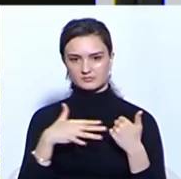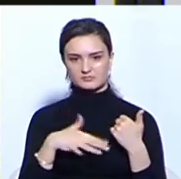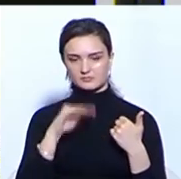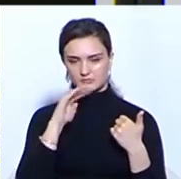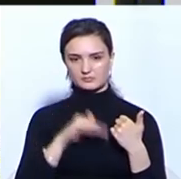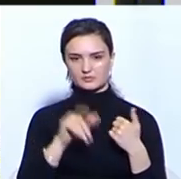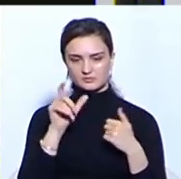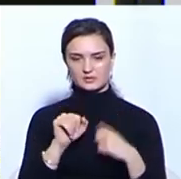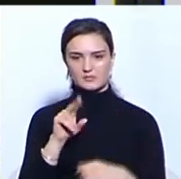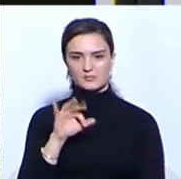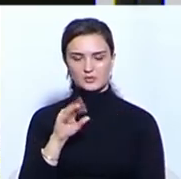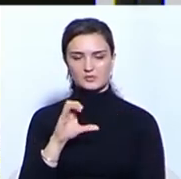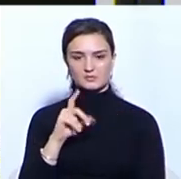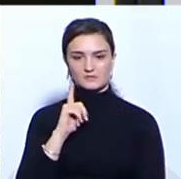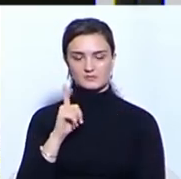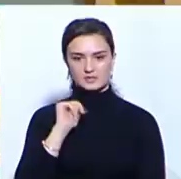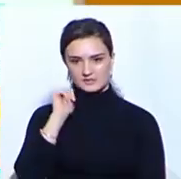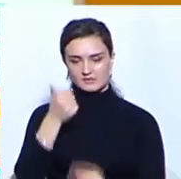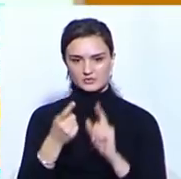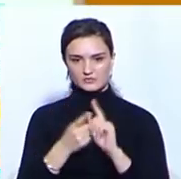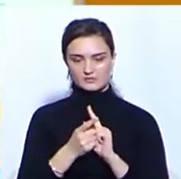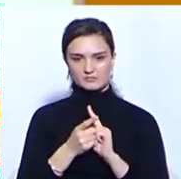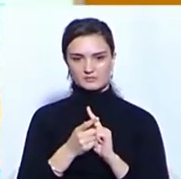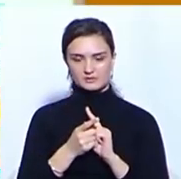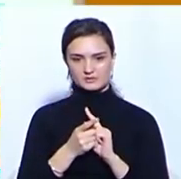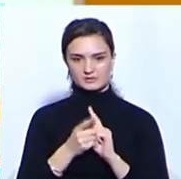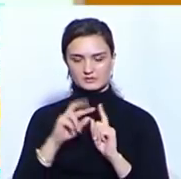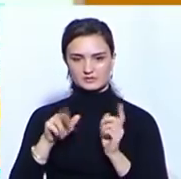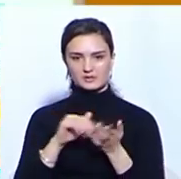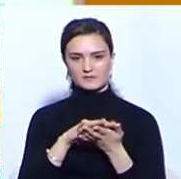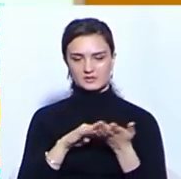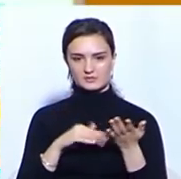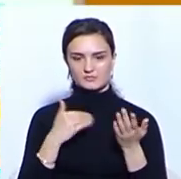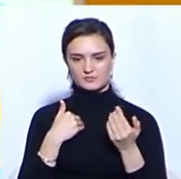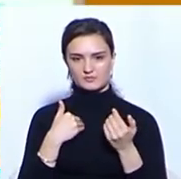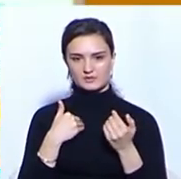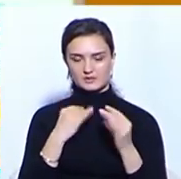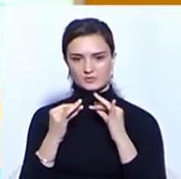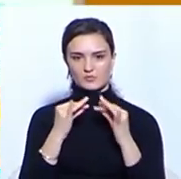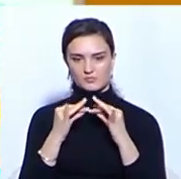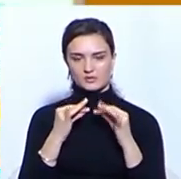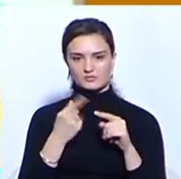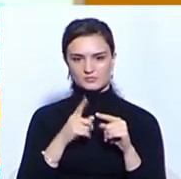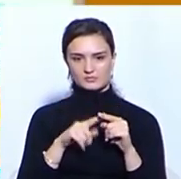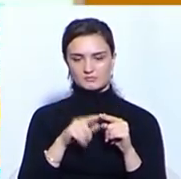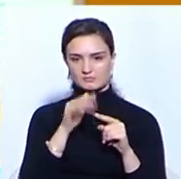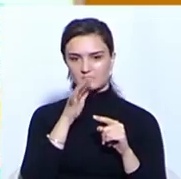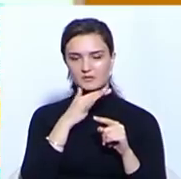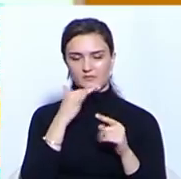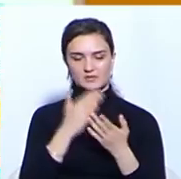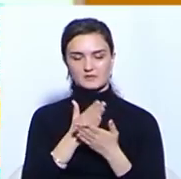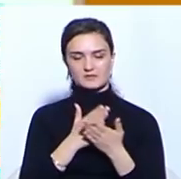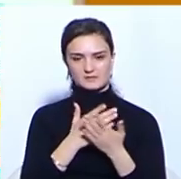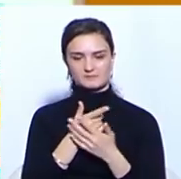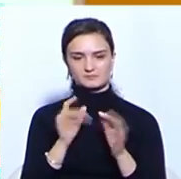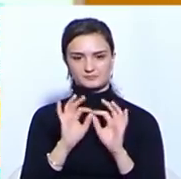პროფესორი აპოლონ მესხი. ჩვენ ერთმანეთს ხვალ შევხვდებით და გავაგრძელებთ ჩვენს საუბარს, რომელსაც მრავალი წლის მანძილზე